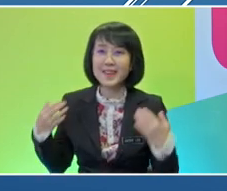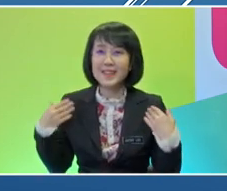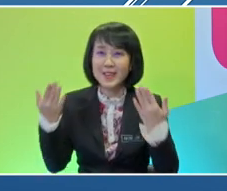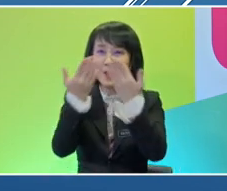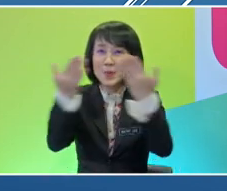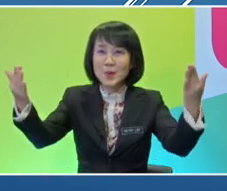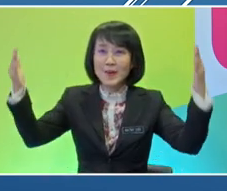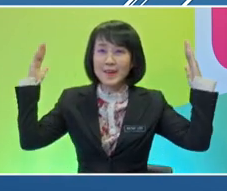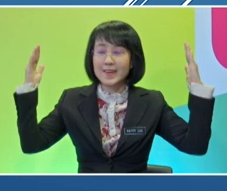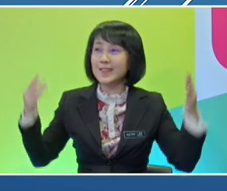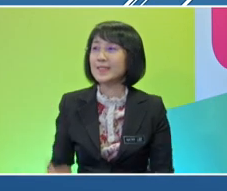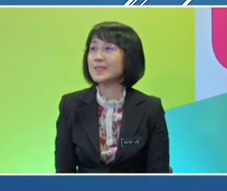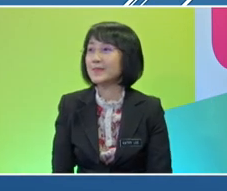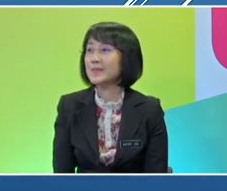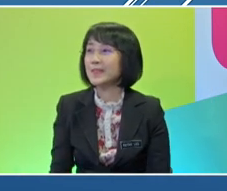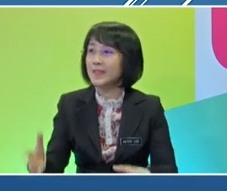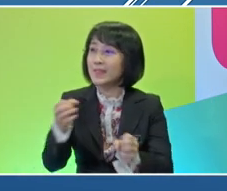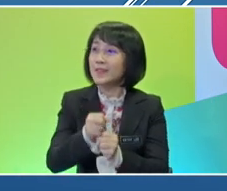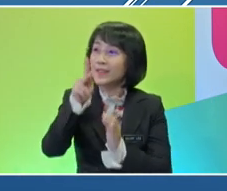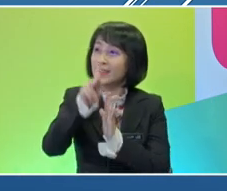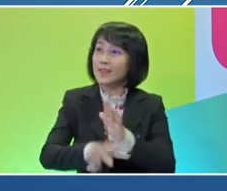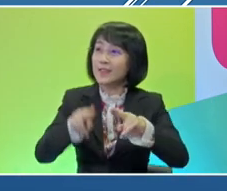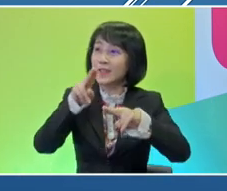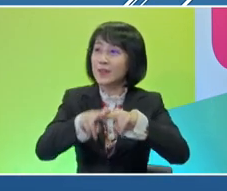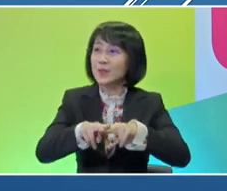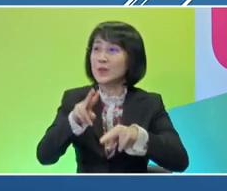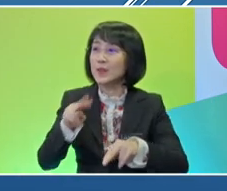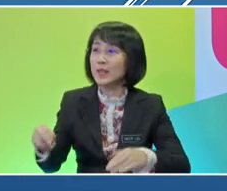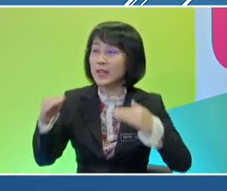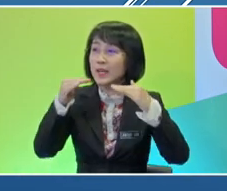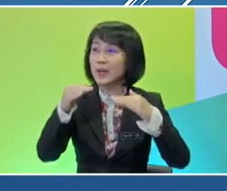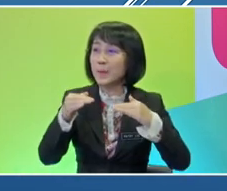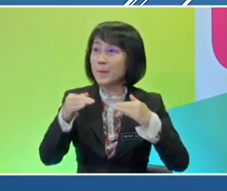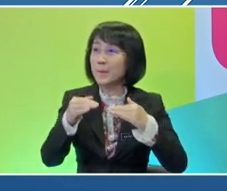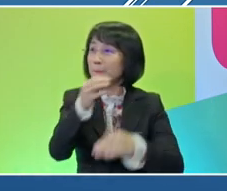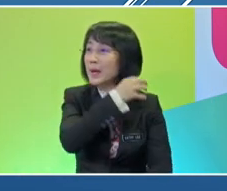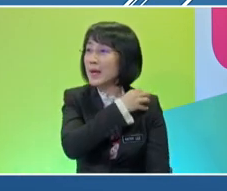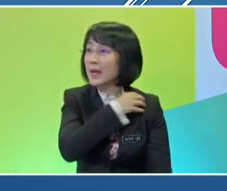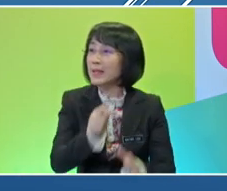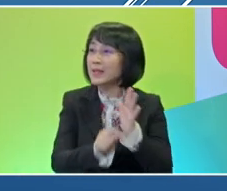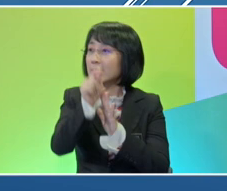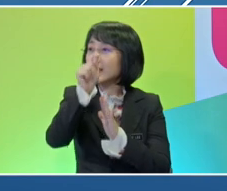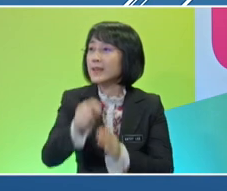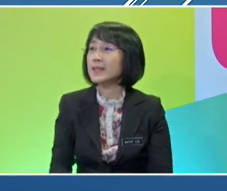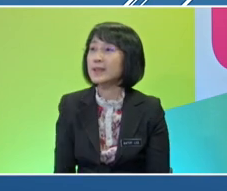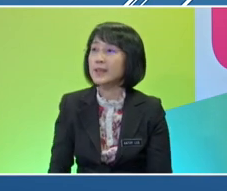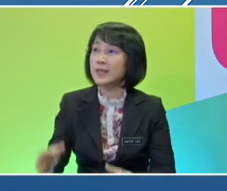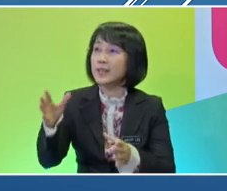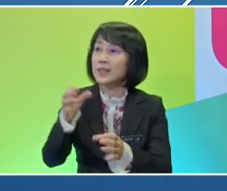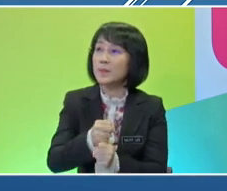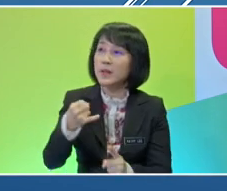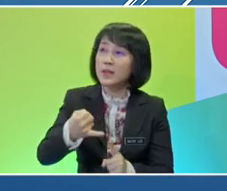kan jadi mendapat kedudukan mendapatkan tinggi dalam kerajaan eee memperoleh berbagai keistimewaan yang lain dari keluarga